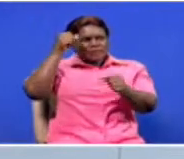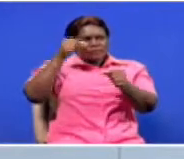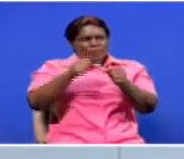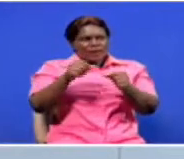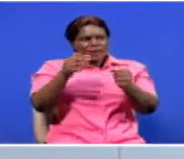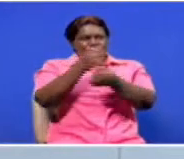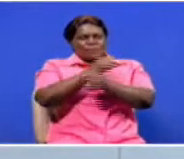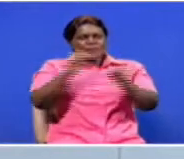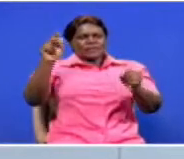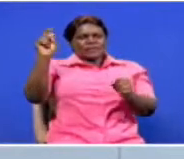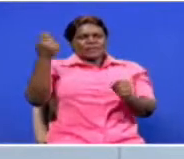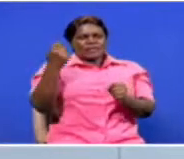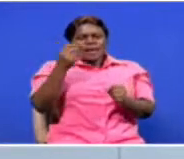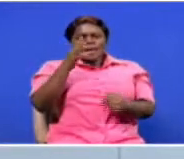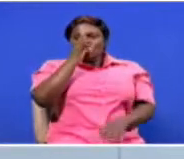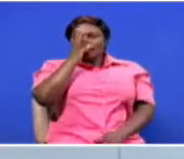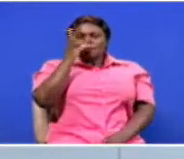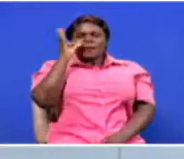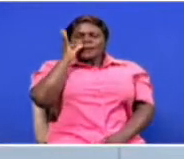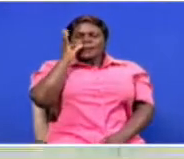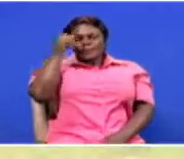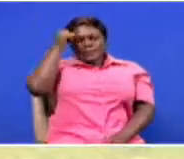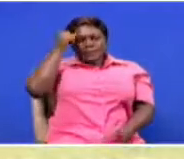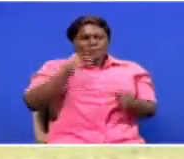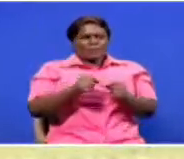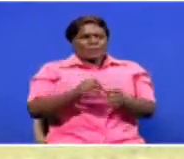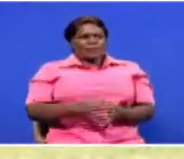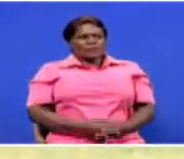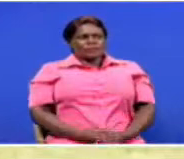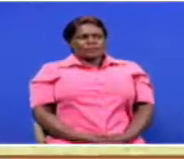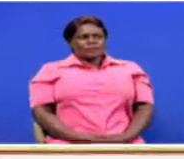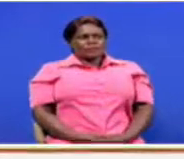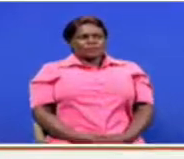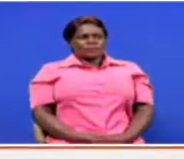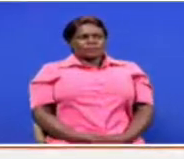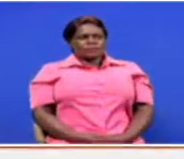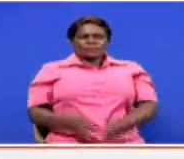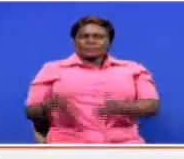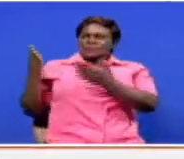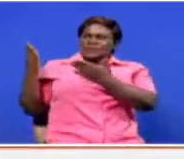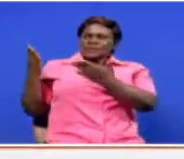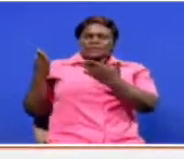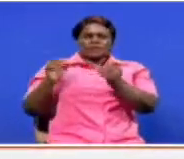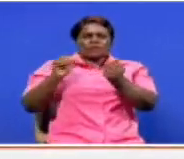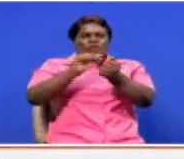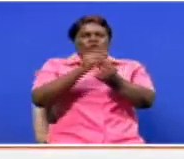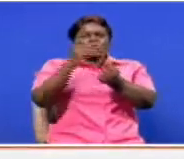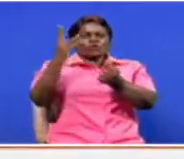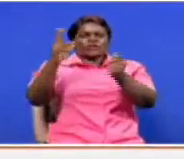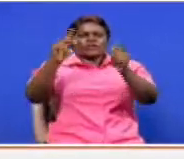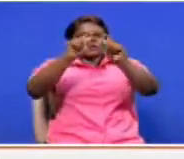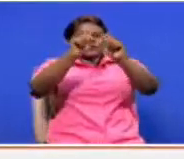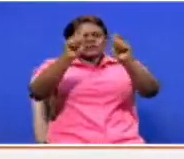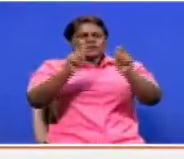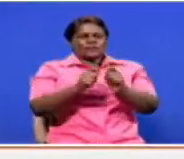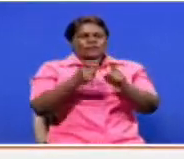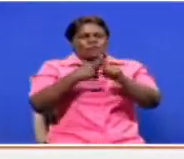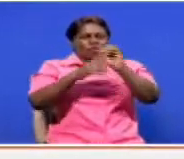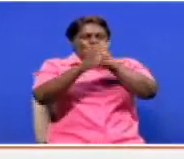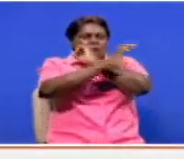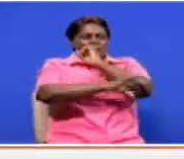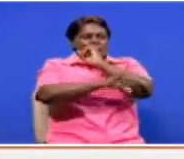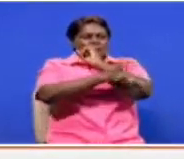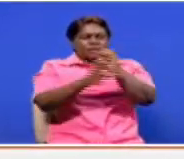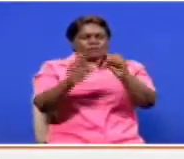aliyekuwa rais wa Kenya hayati Mwai Kibaki. Mashindano yanahusu vilabu 14 kutoka nchi nzima ya